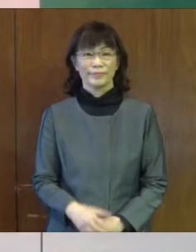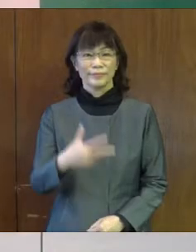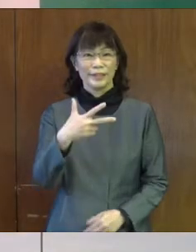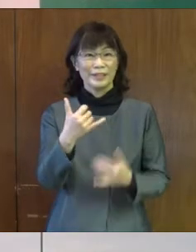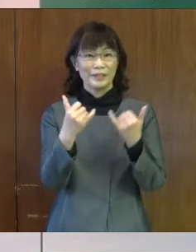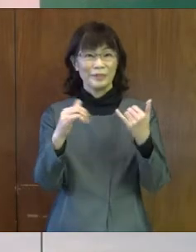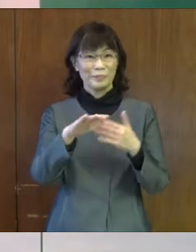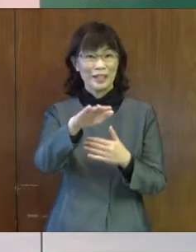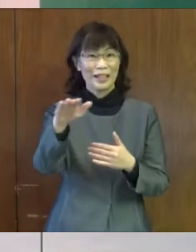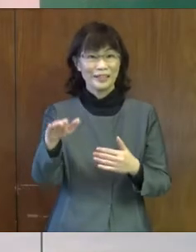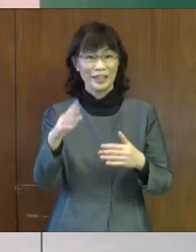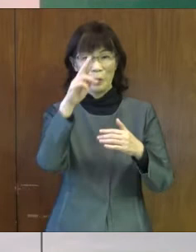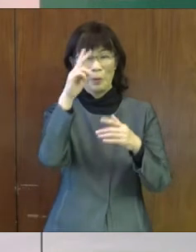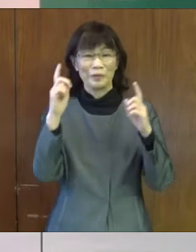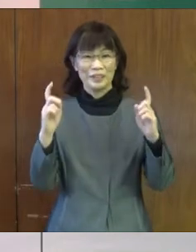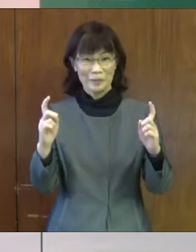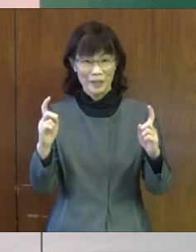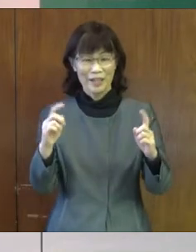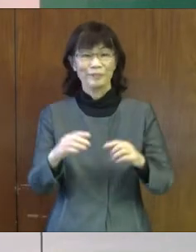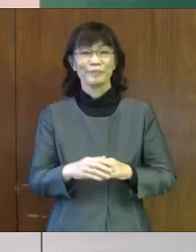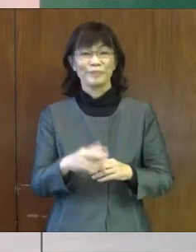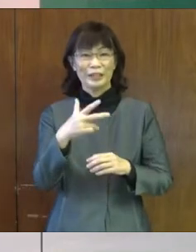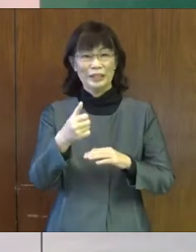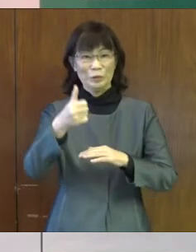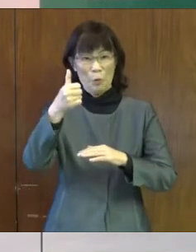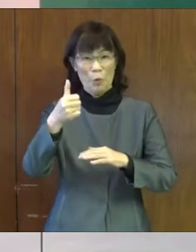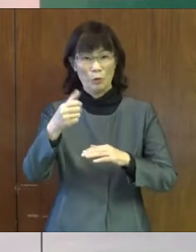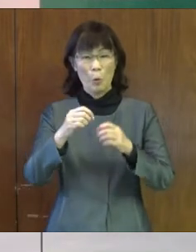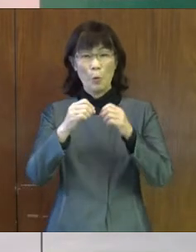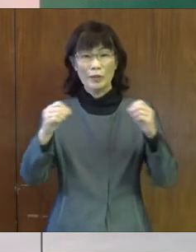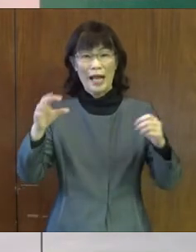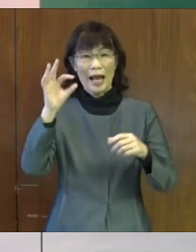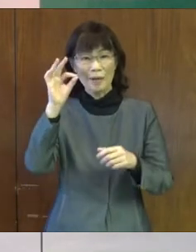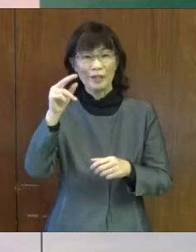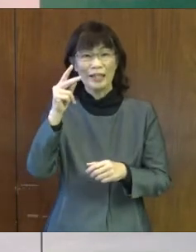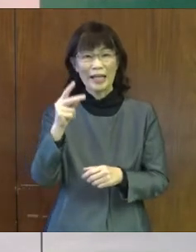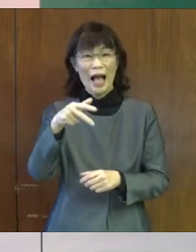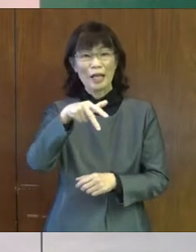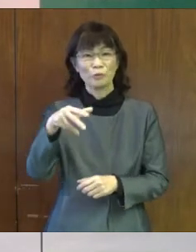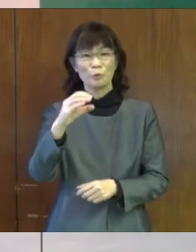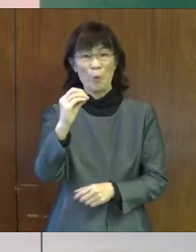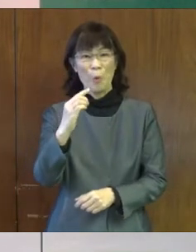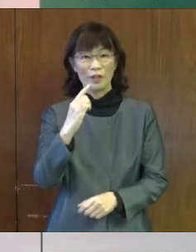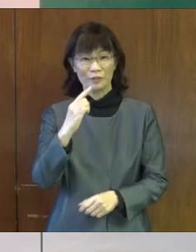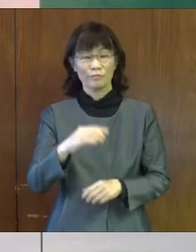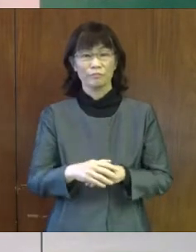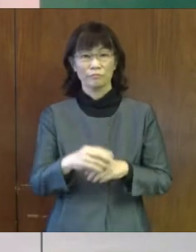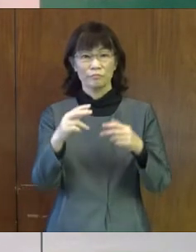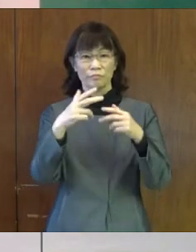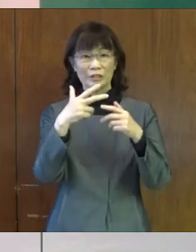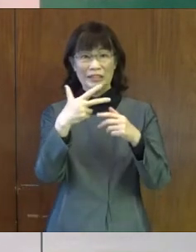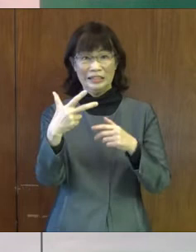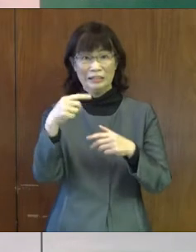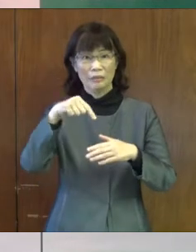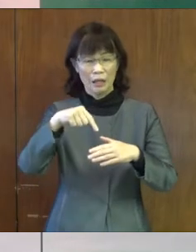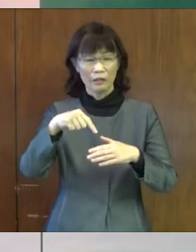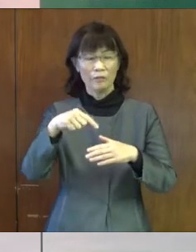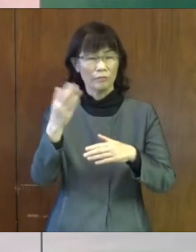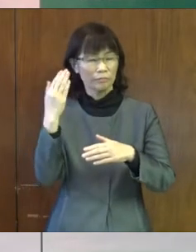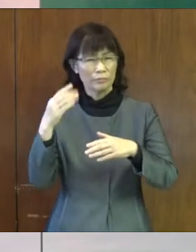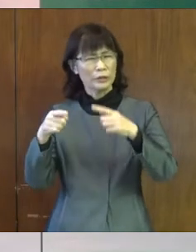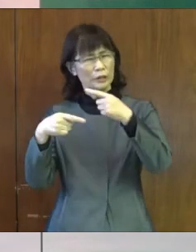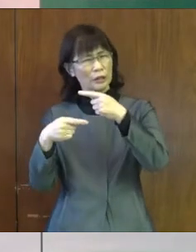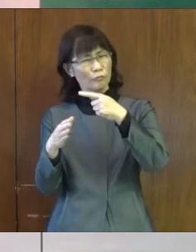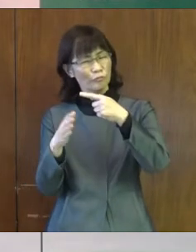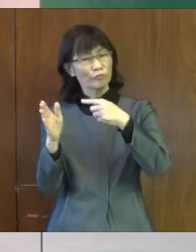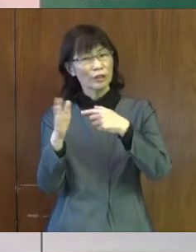市民の皆さん、こんにちは。市長の永見和夫です。市内では年明けから